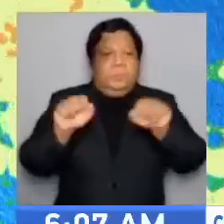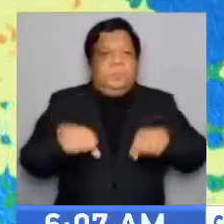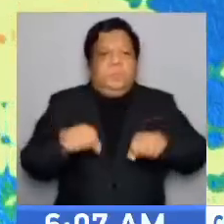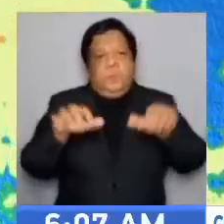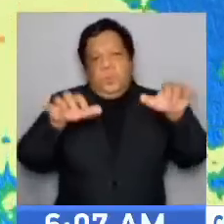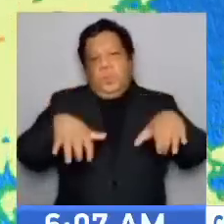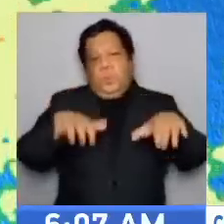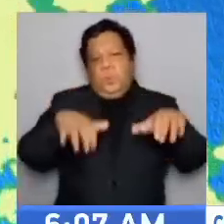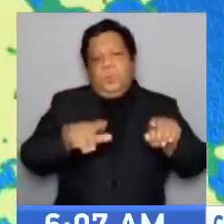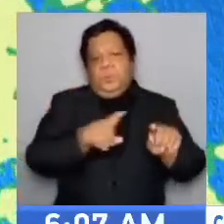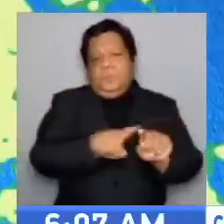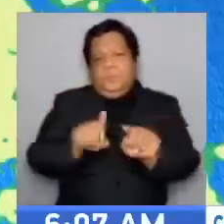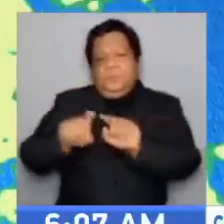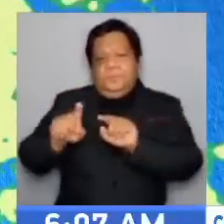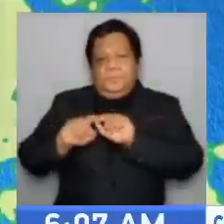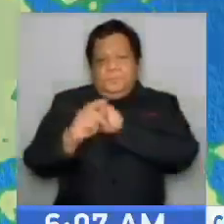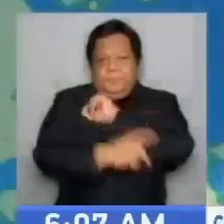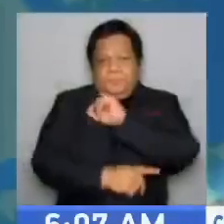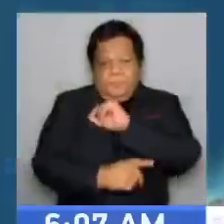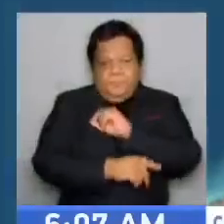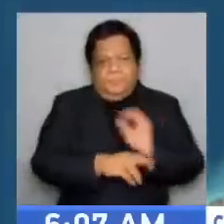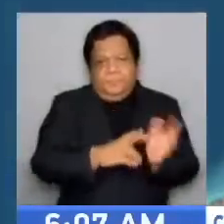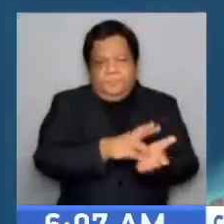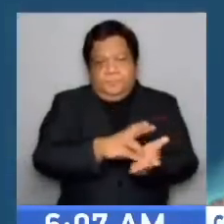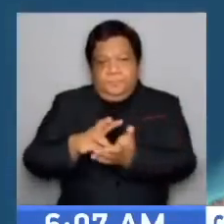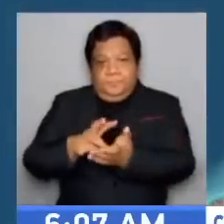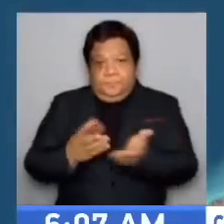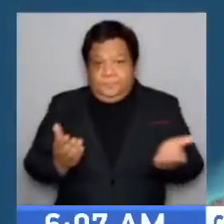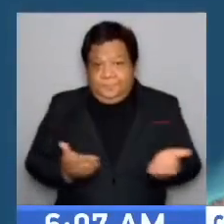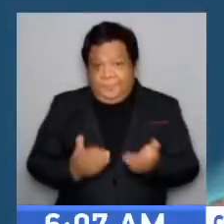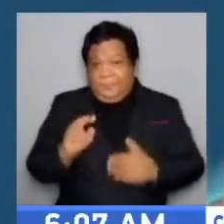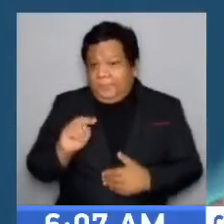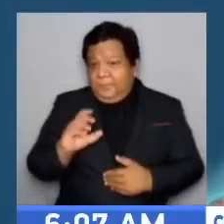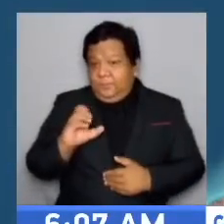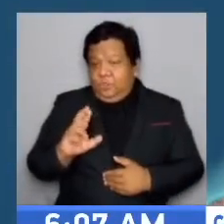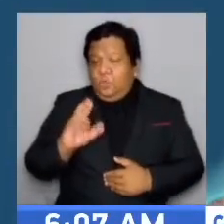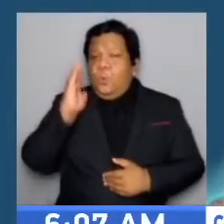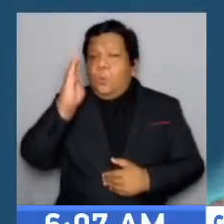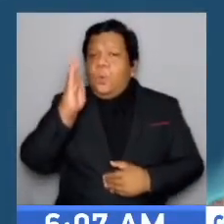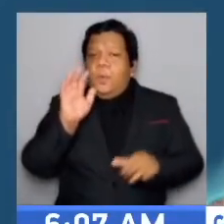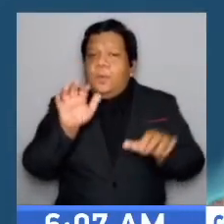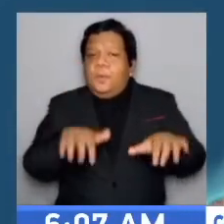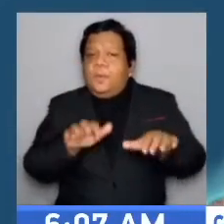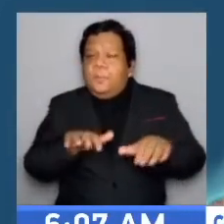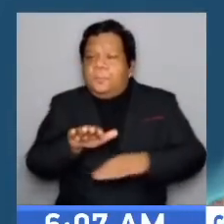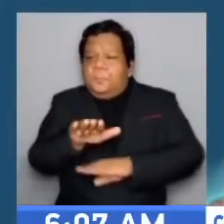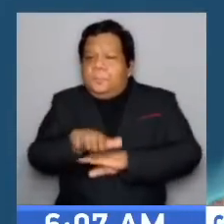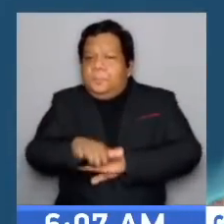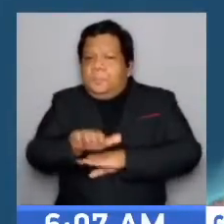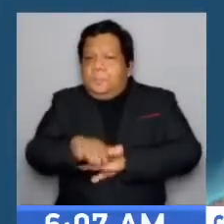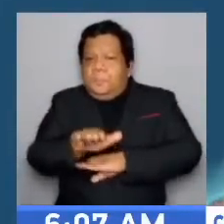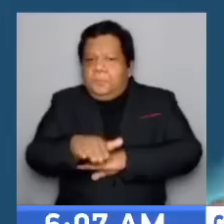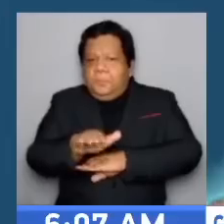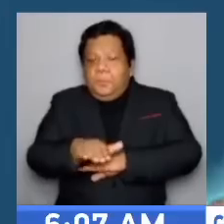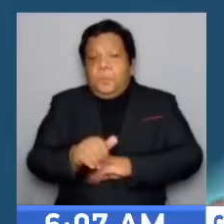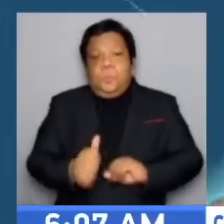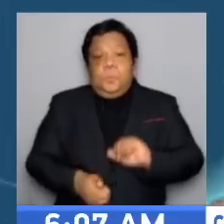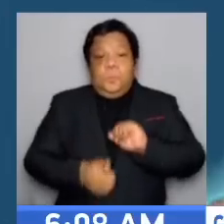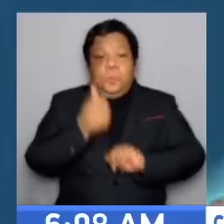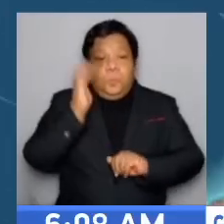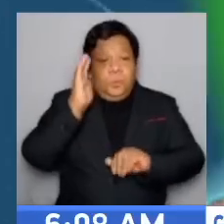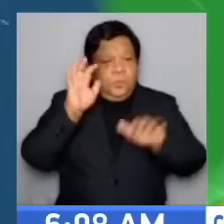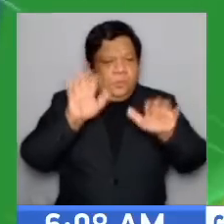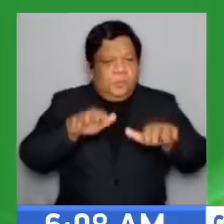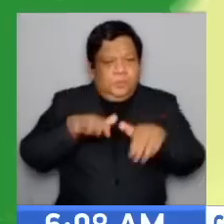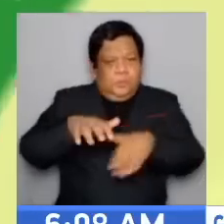bansa. Ilang panig ng Metro Manila ang makararanas ng ulan mamayang hapon at malaking bahagi na ang uulanin mamayang gabi. Maging I